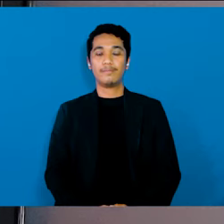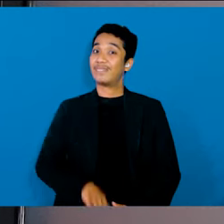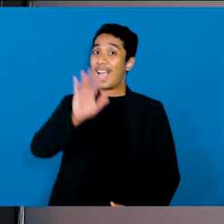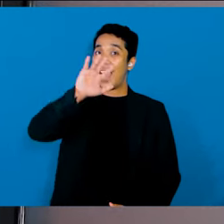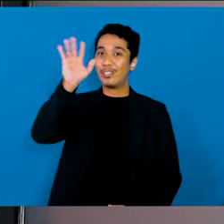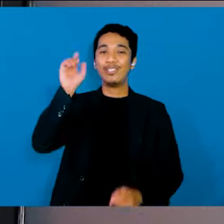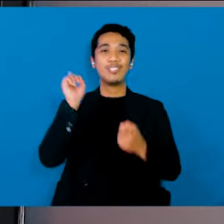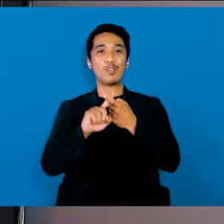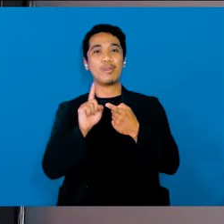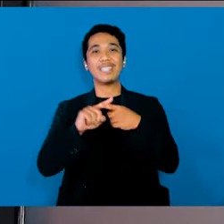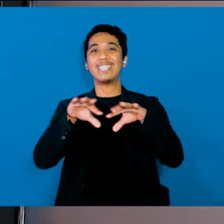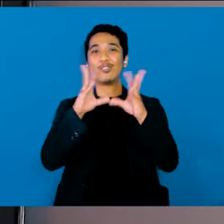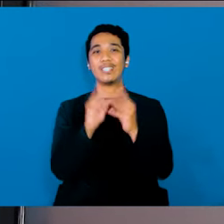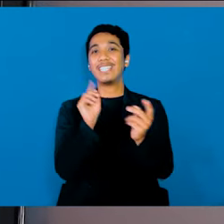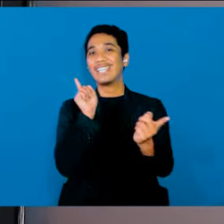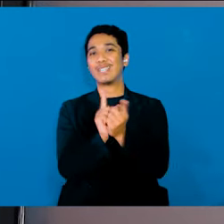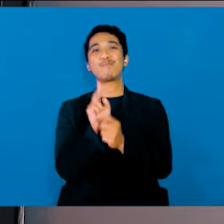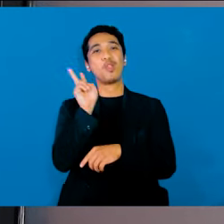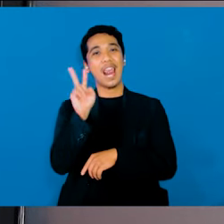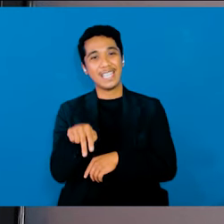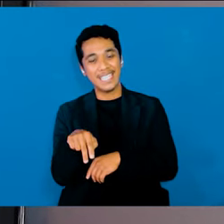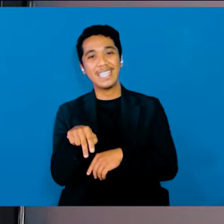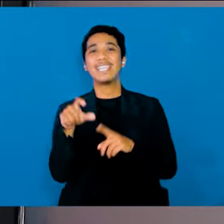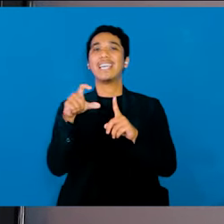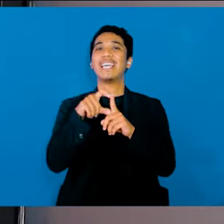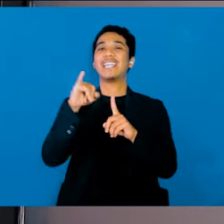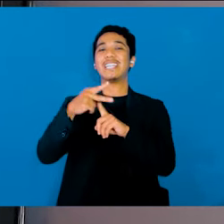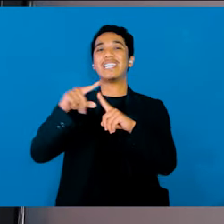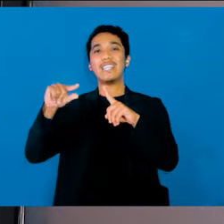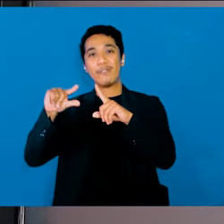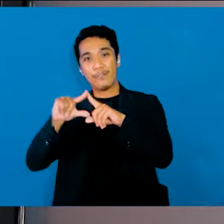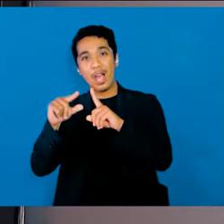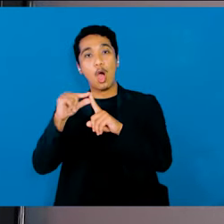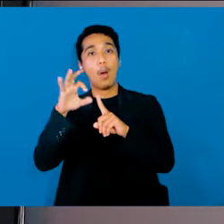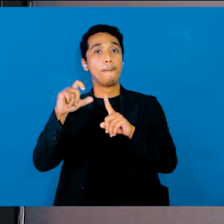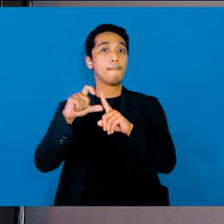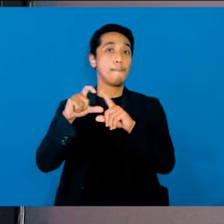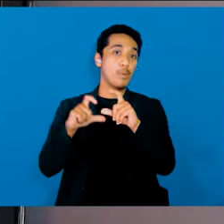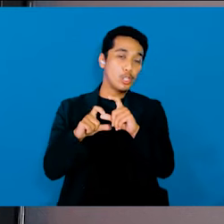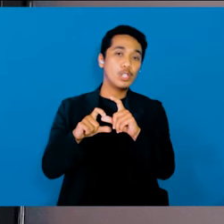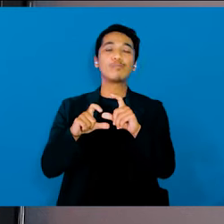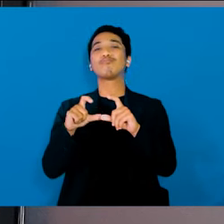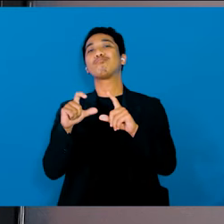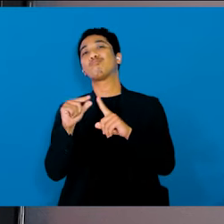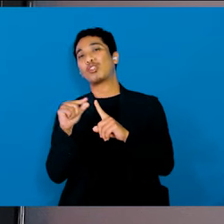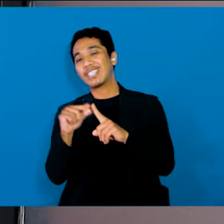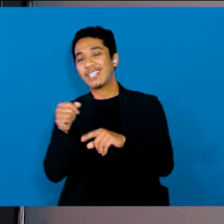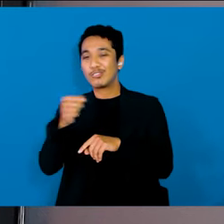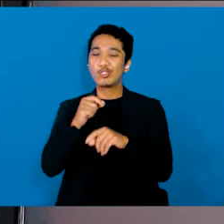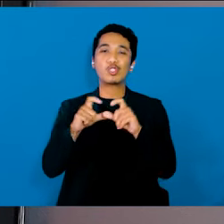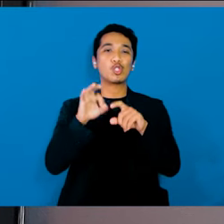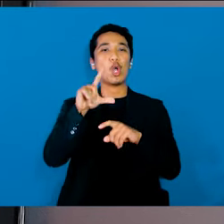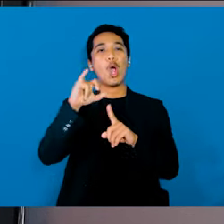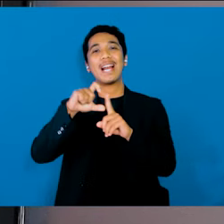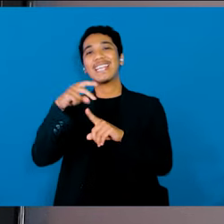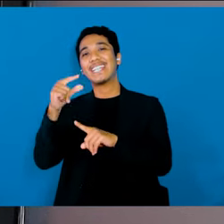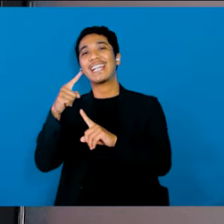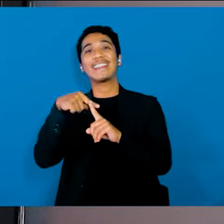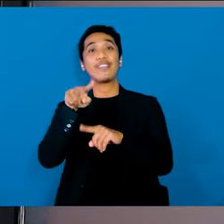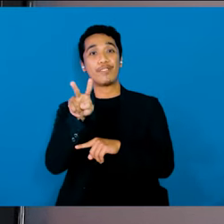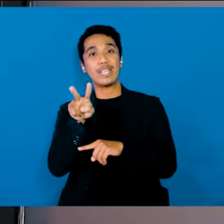Halo Sobat Inklusi, bertemu kembali dalam Diva Pod, podcast Solidar TV. Podcast yang